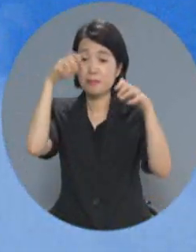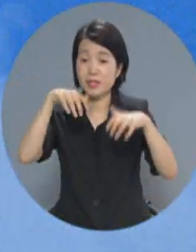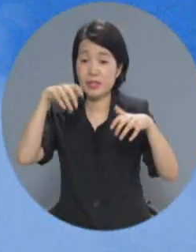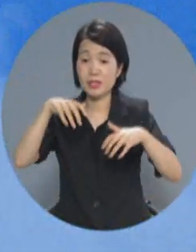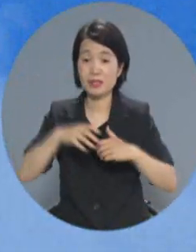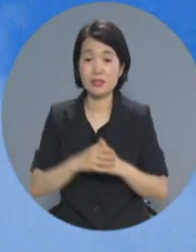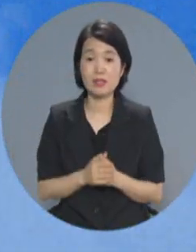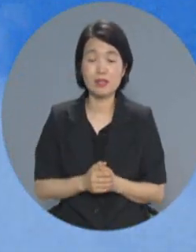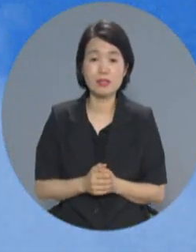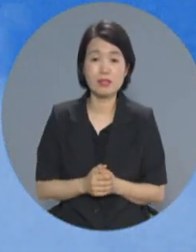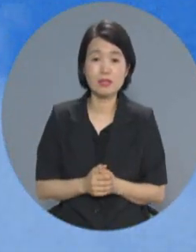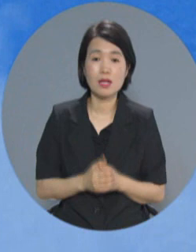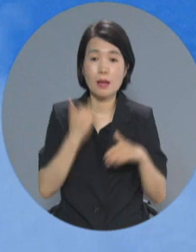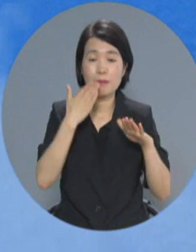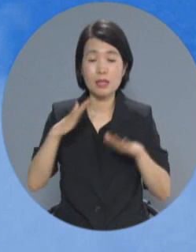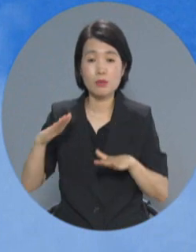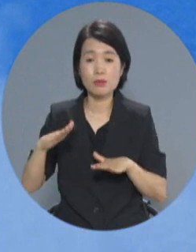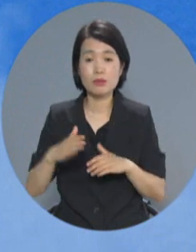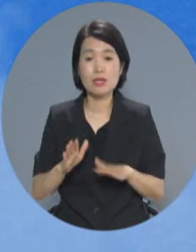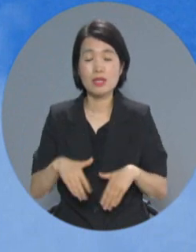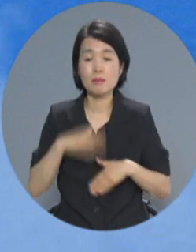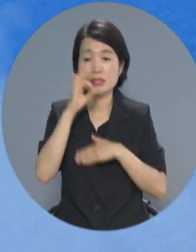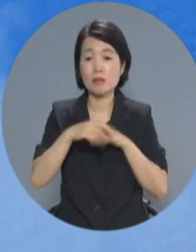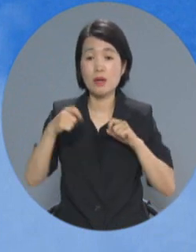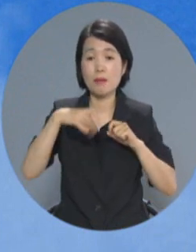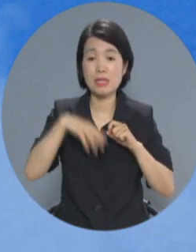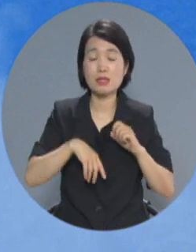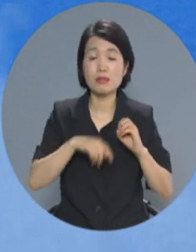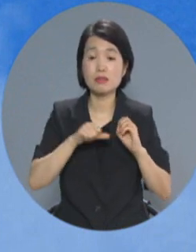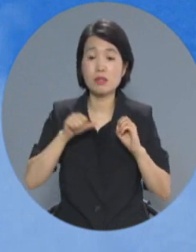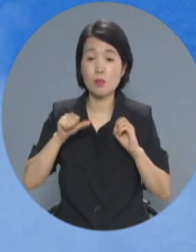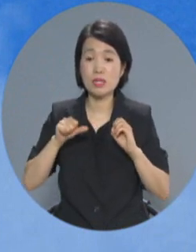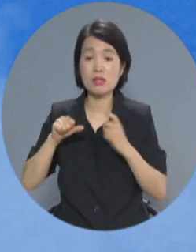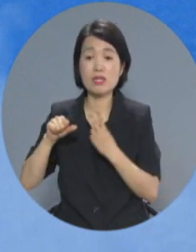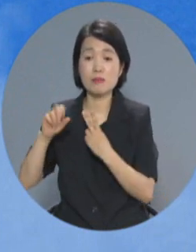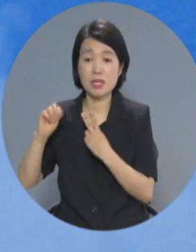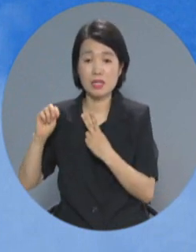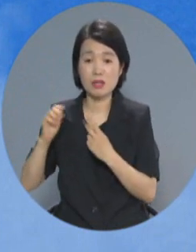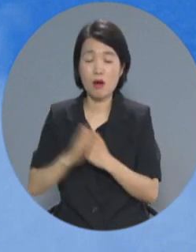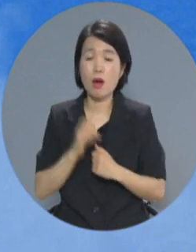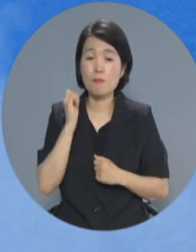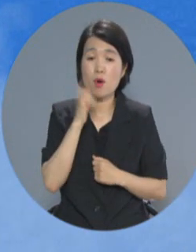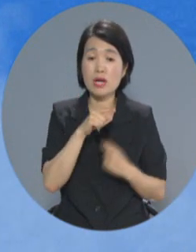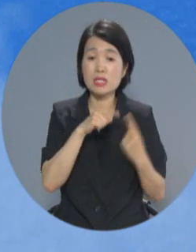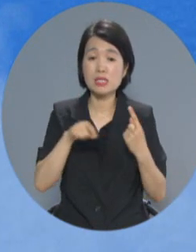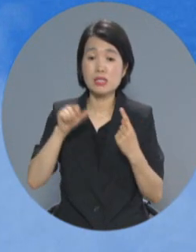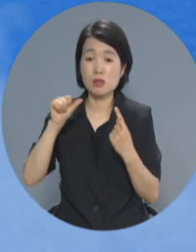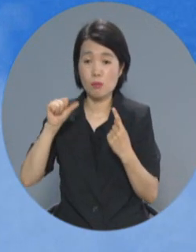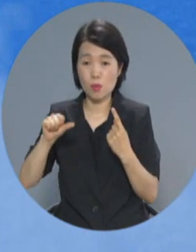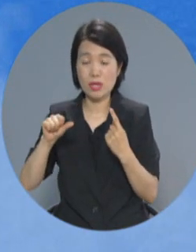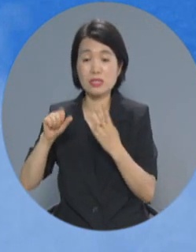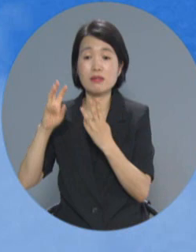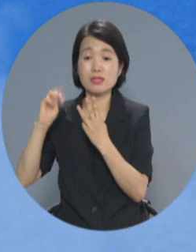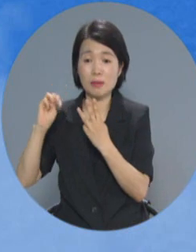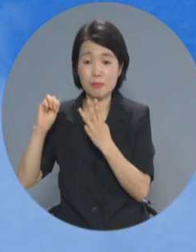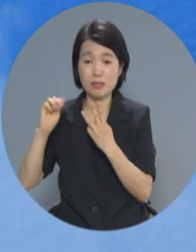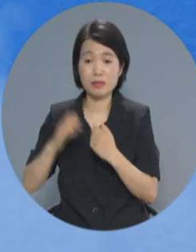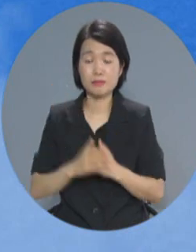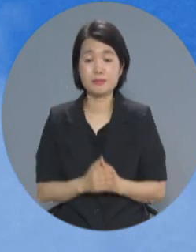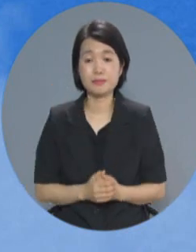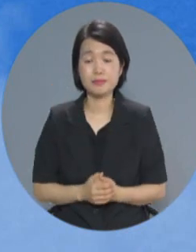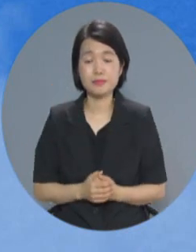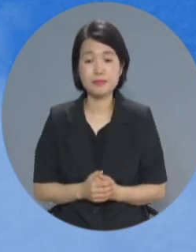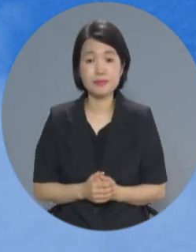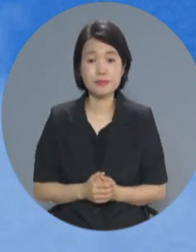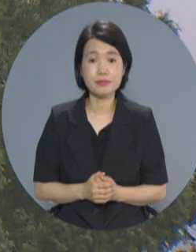것으로 보입니다 파도는 남의 서부 앞바다에서 0.5 해서 2m 엄마다 에서는 1.5 에서 3m 로